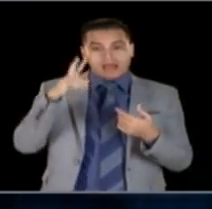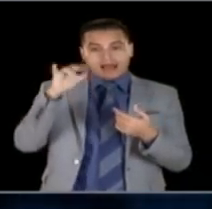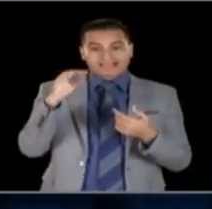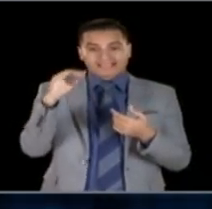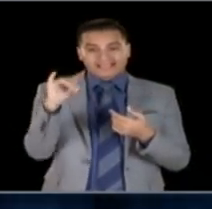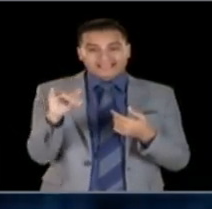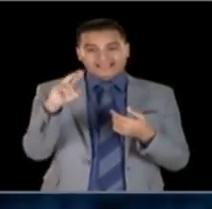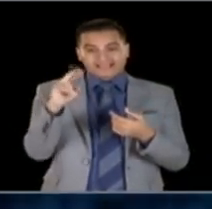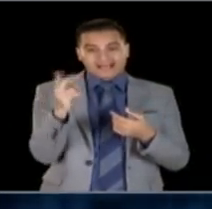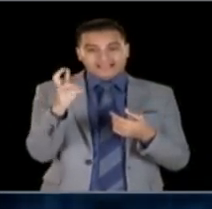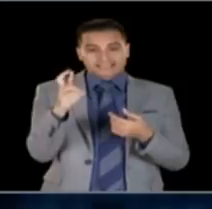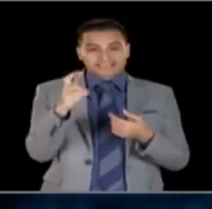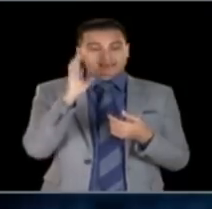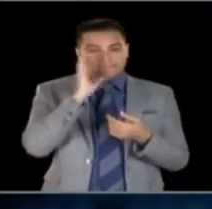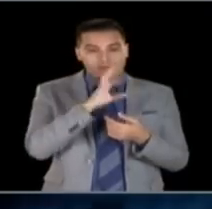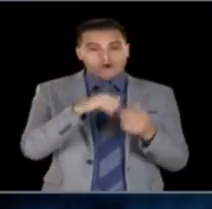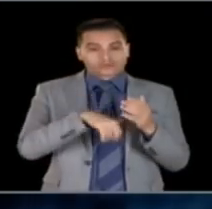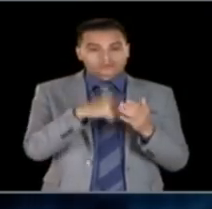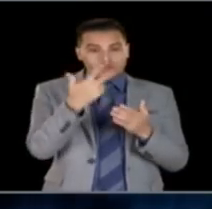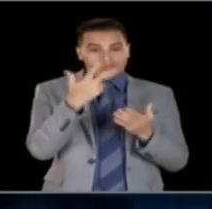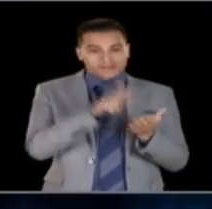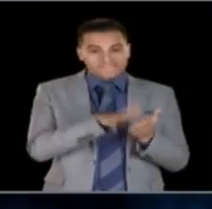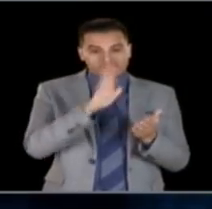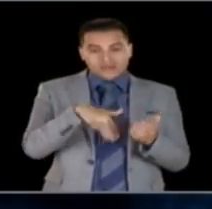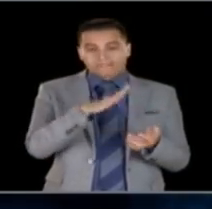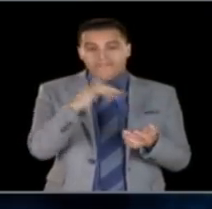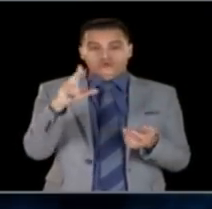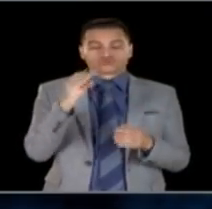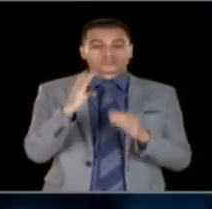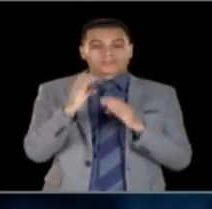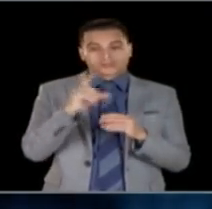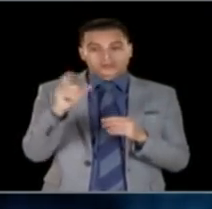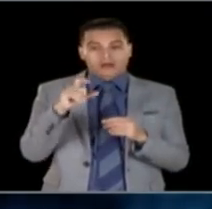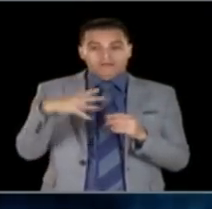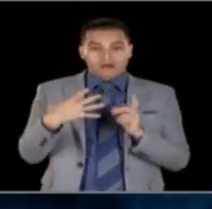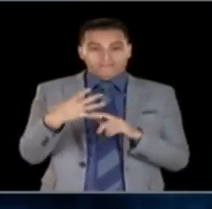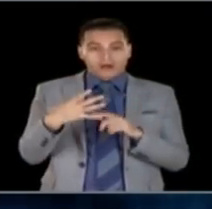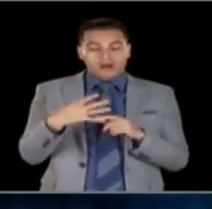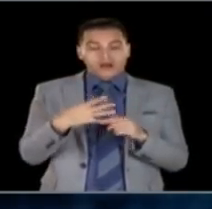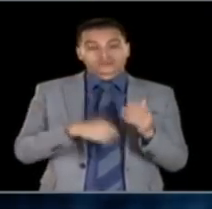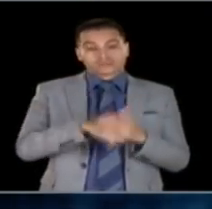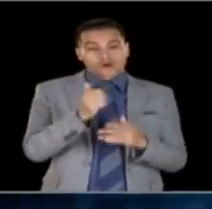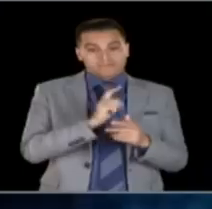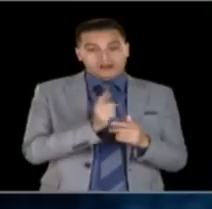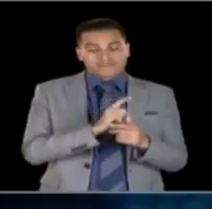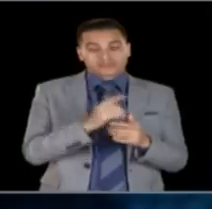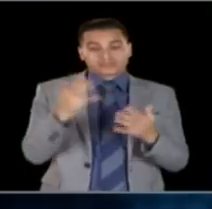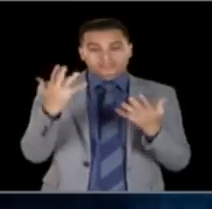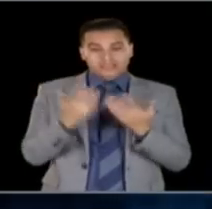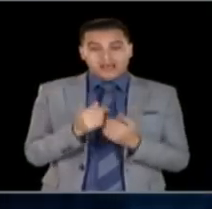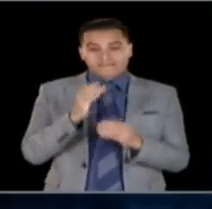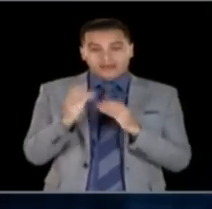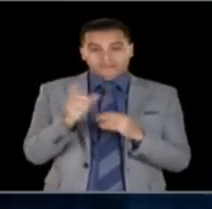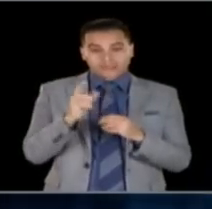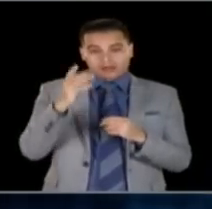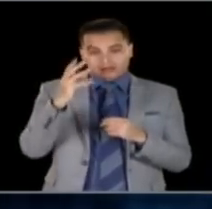أليجيترز ثلاث نقط و120 نقطة إجابات صحيحة. في المركز الرابع الحوت الأزرق مفيش